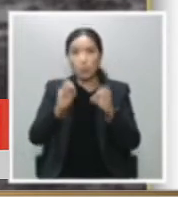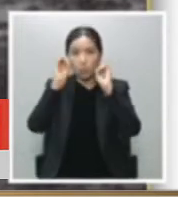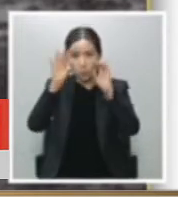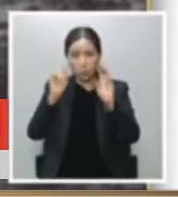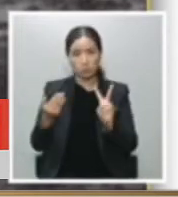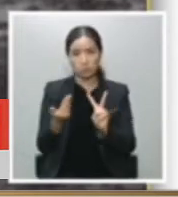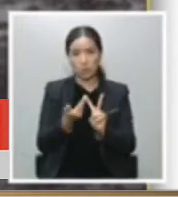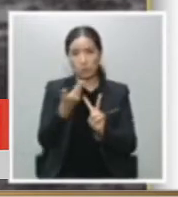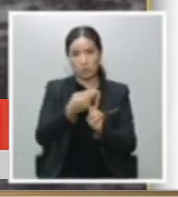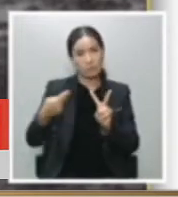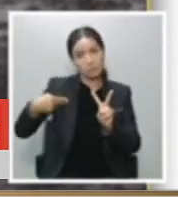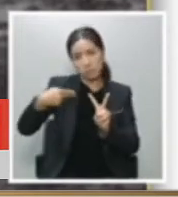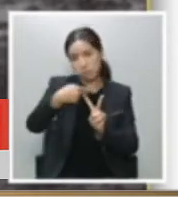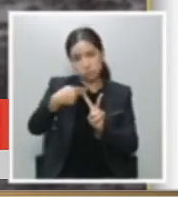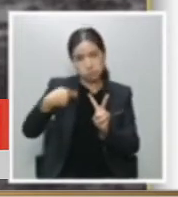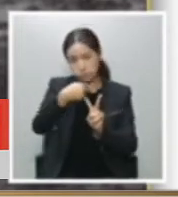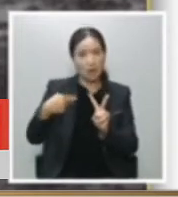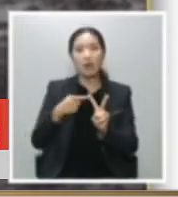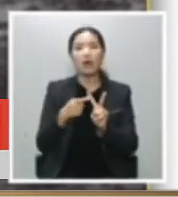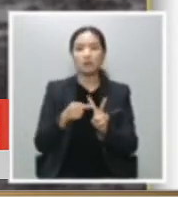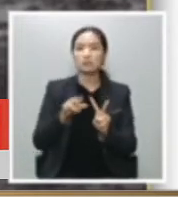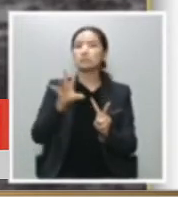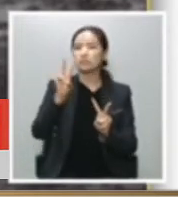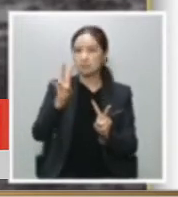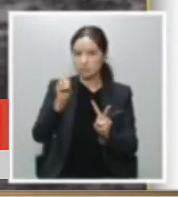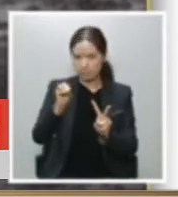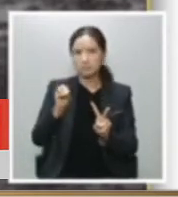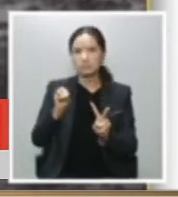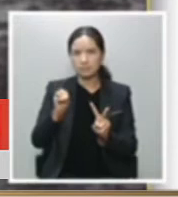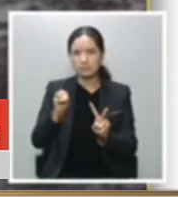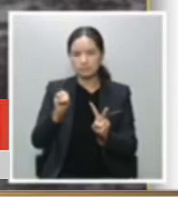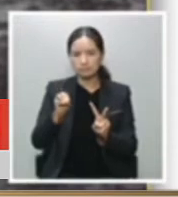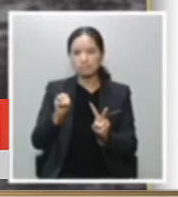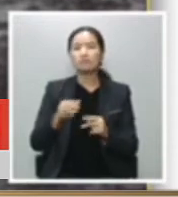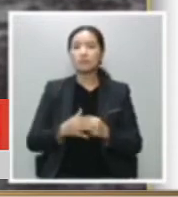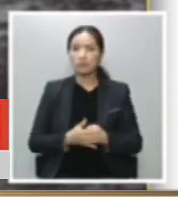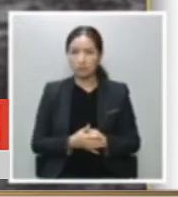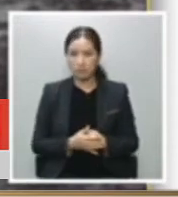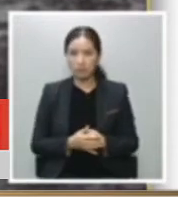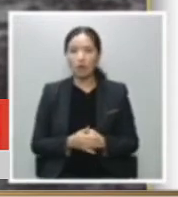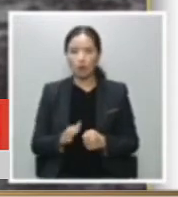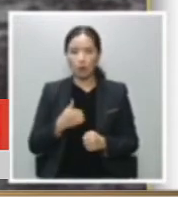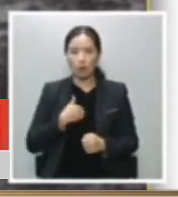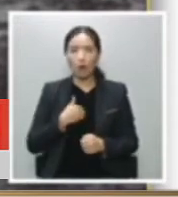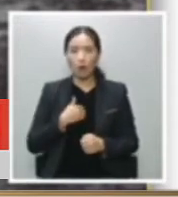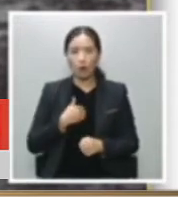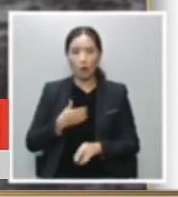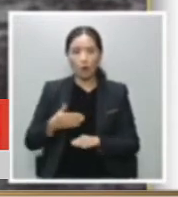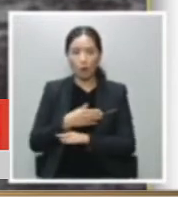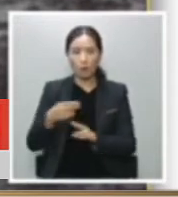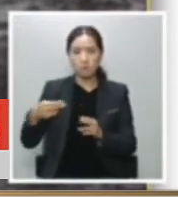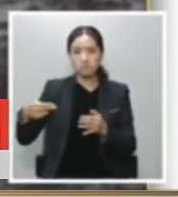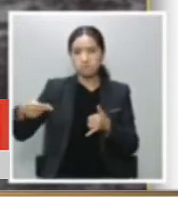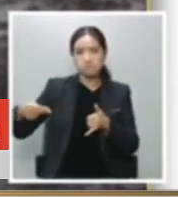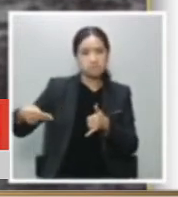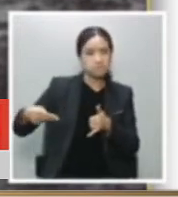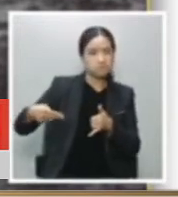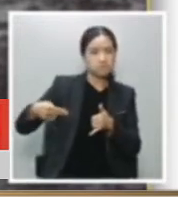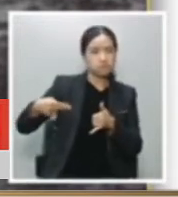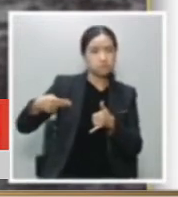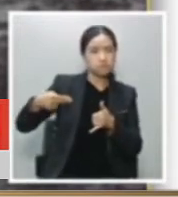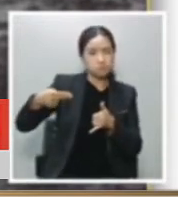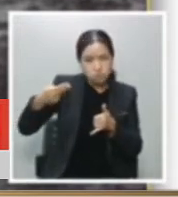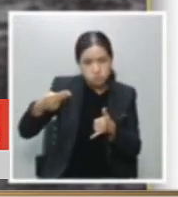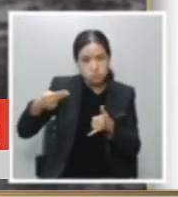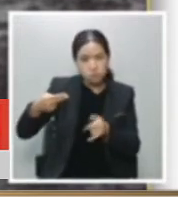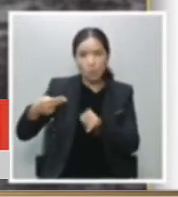สองคนขณะที่ก่อนจะกระสุนจะลั่นใส่ร่างของครูสอง